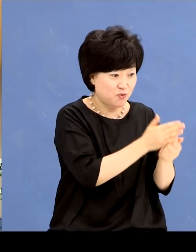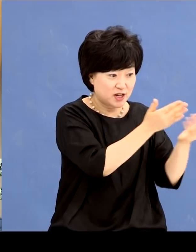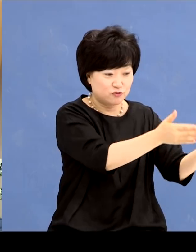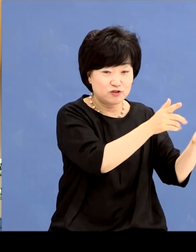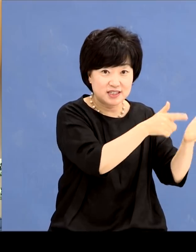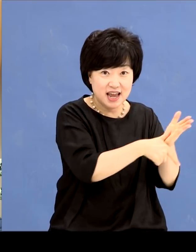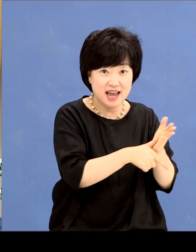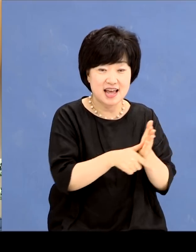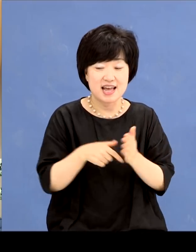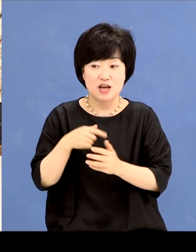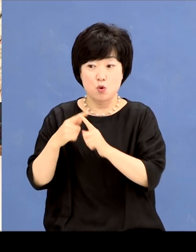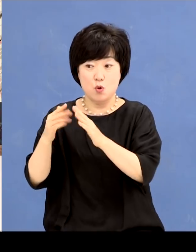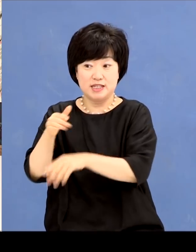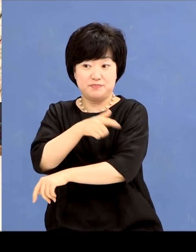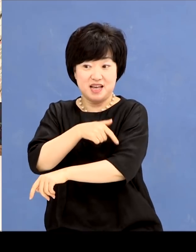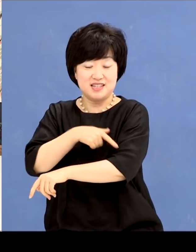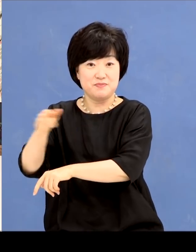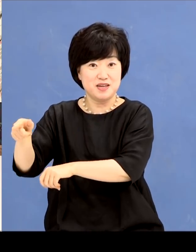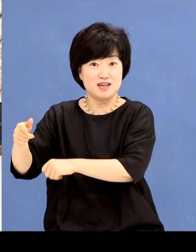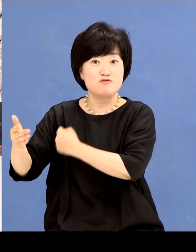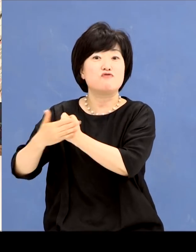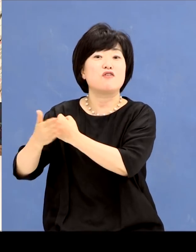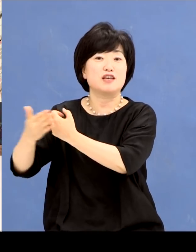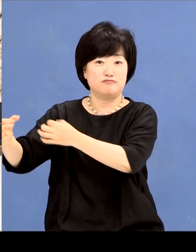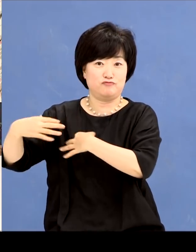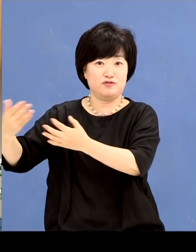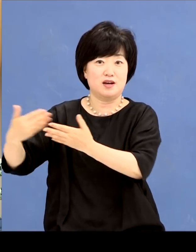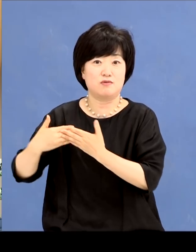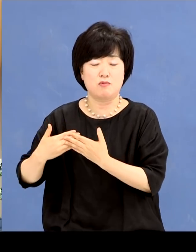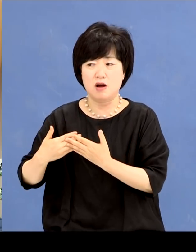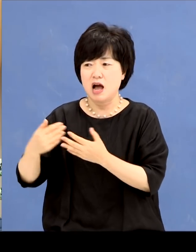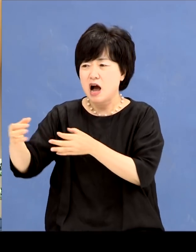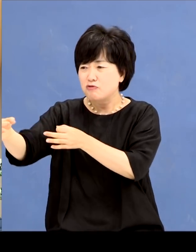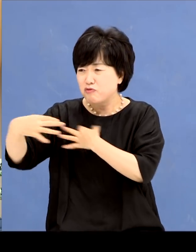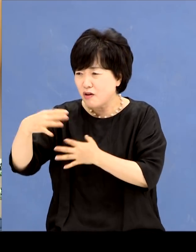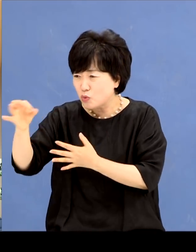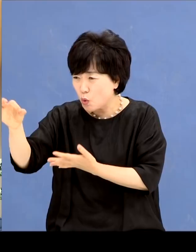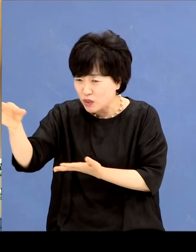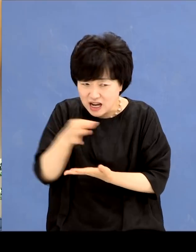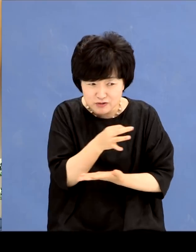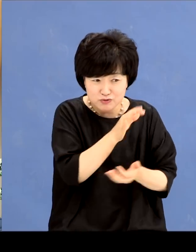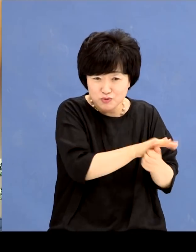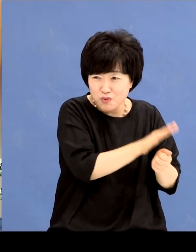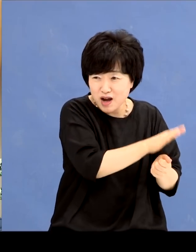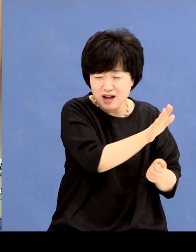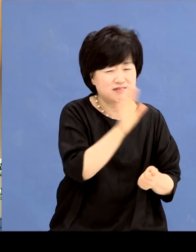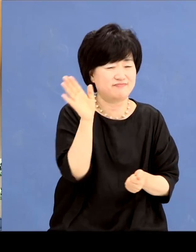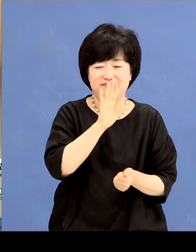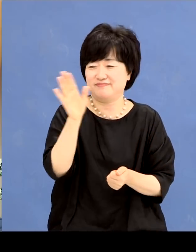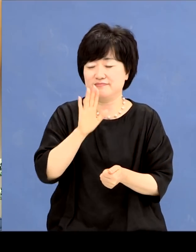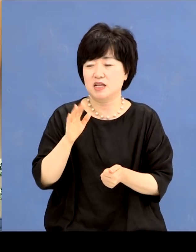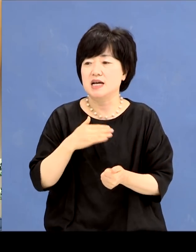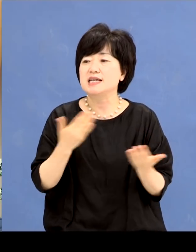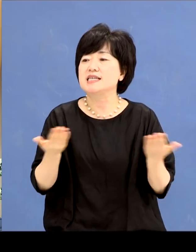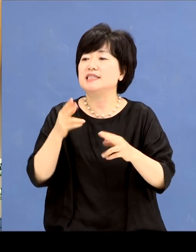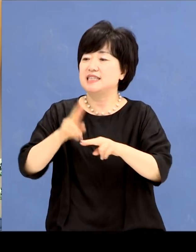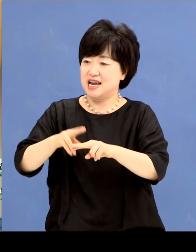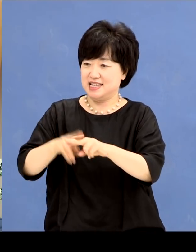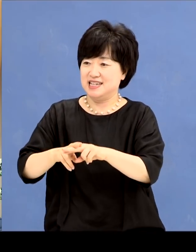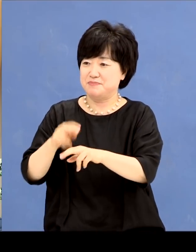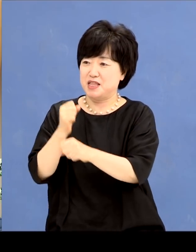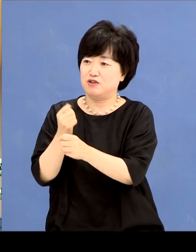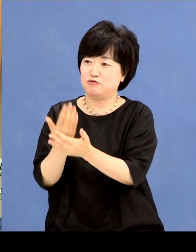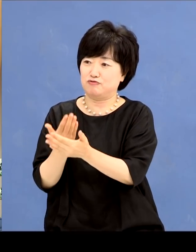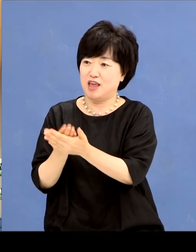저에게 후원을 먼저 제안을 하셨어요. 그래서 제가 집사님 후원으로는 아이들 살릴 수 없습니다. 괜찮으시면 일자리 주실